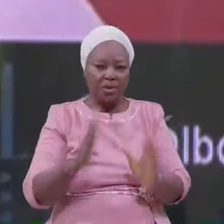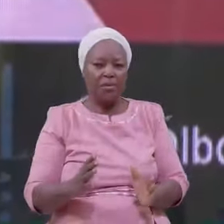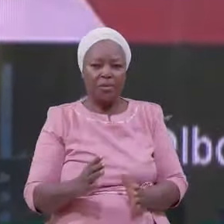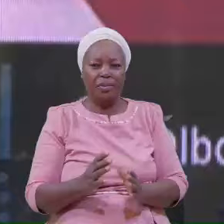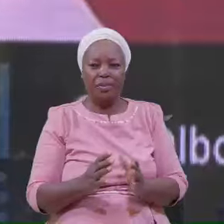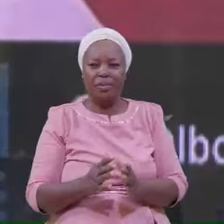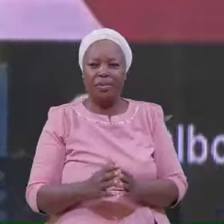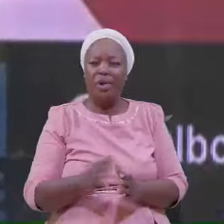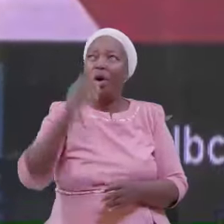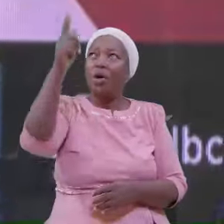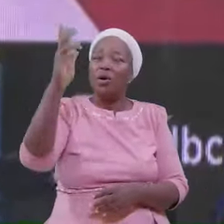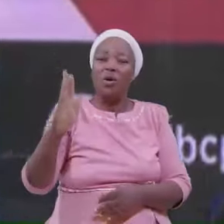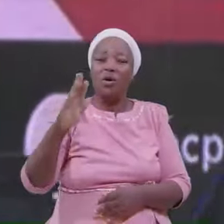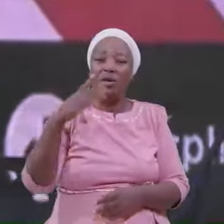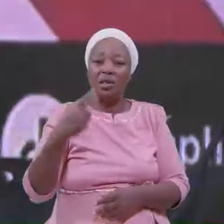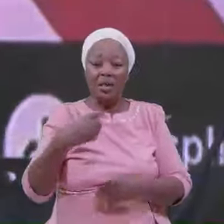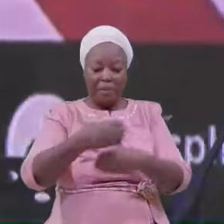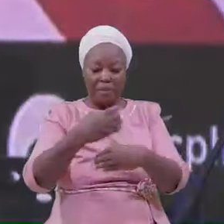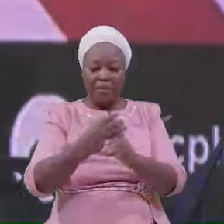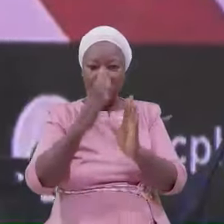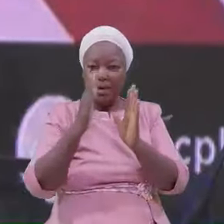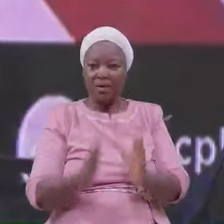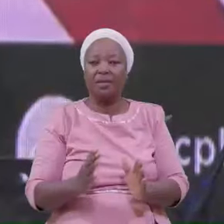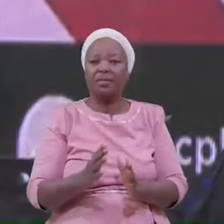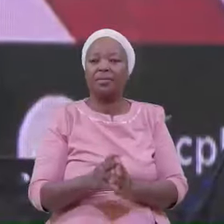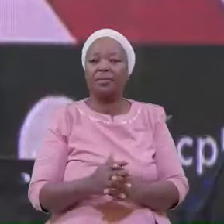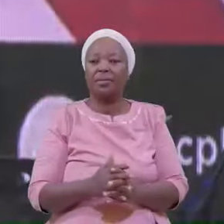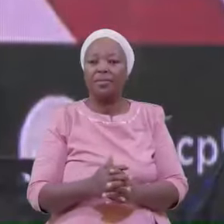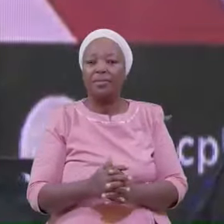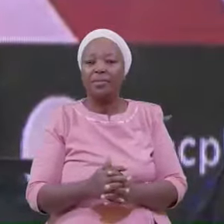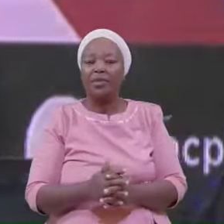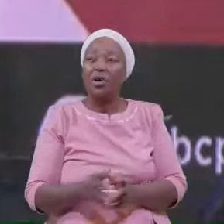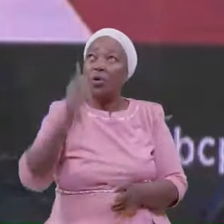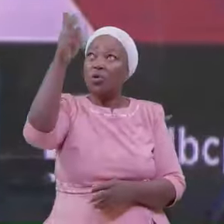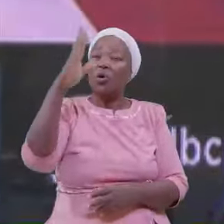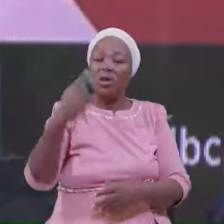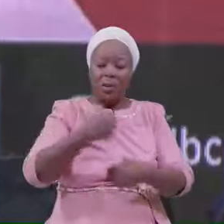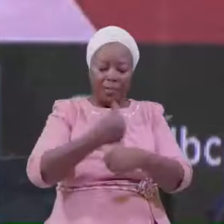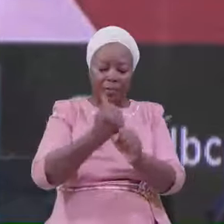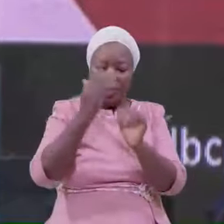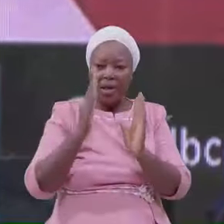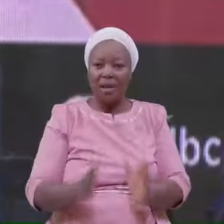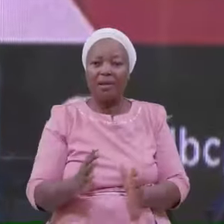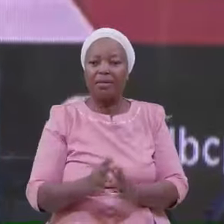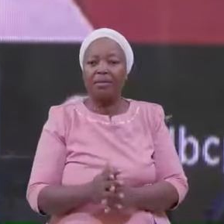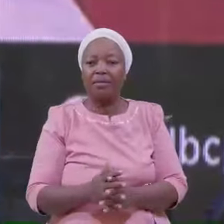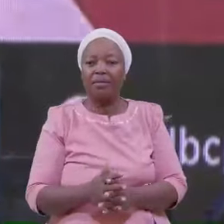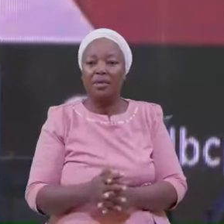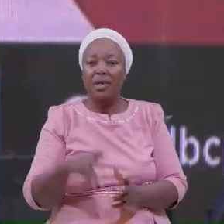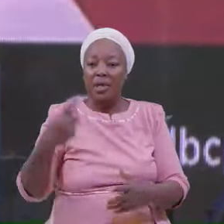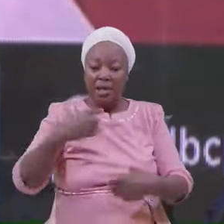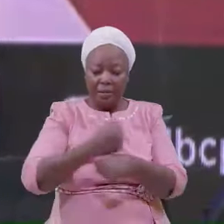God, the manufacturer. Ngayon, ang gumawa God, sa atin, ang manglilikha maker, sa atin. The maker of